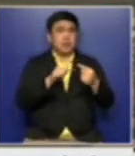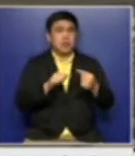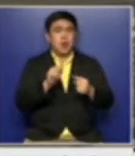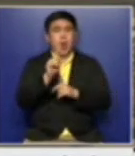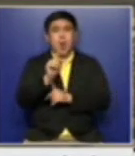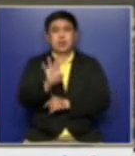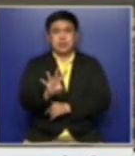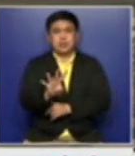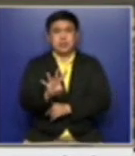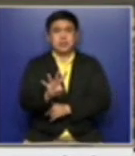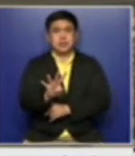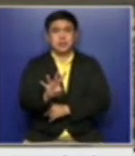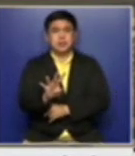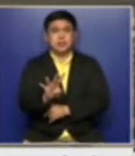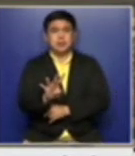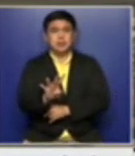4